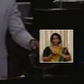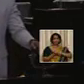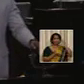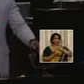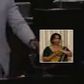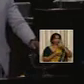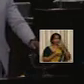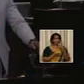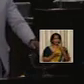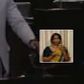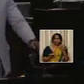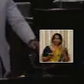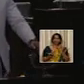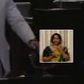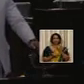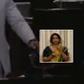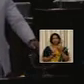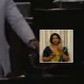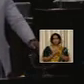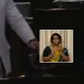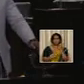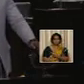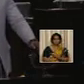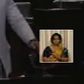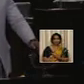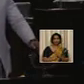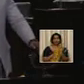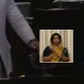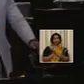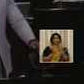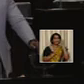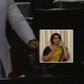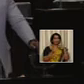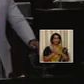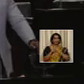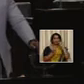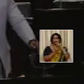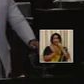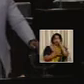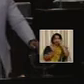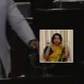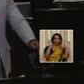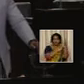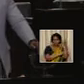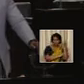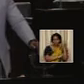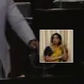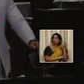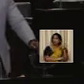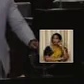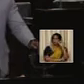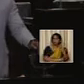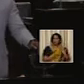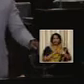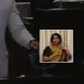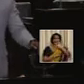දැන් යවනවා මේක මොස්තරයක් වෙලා තියෙන. සල්ලි ගන්නවා දැන් රුමේනියා වලට යවනවා ඊට පස්සේ එතනින් පයින්න කියන කොහට රටකට මේ විදිහට